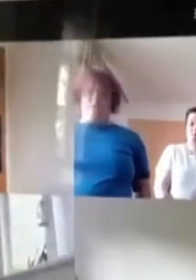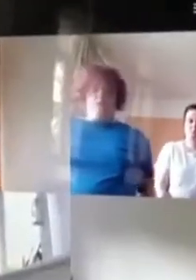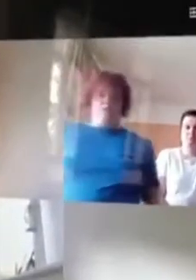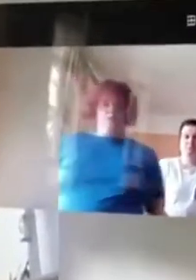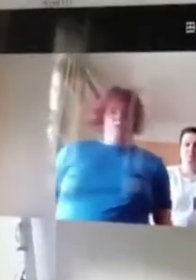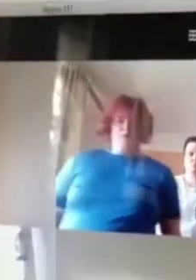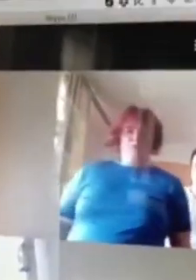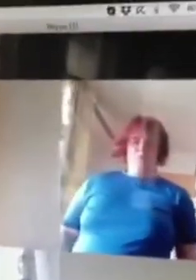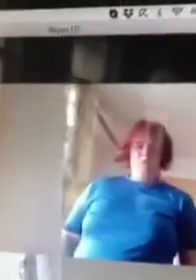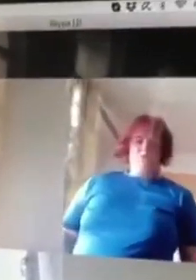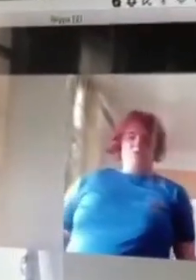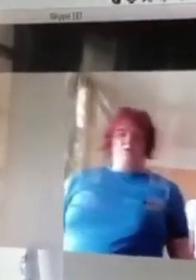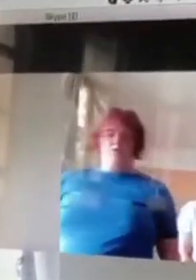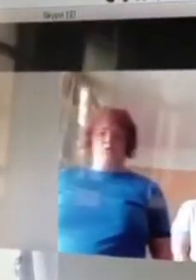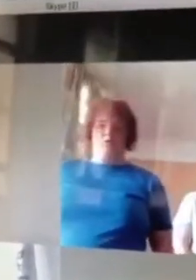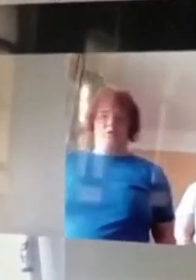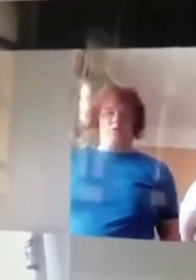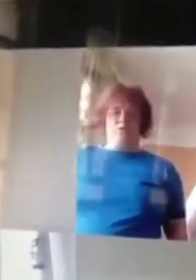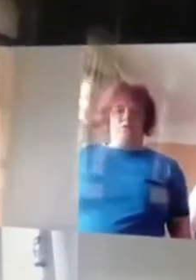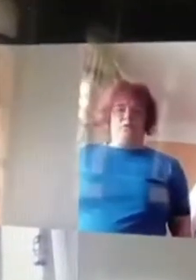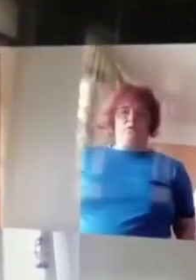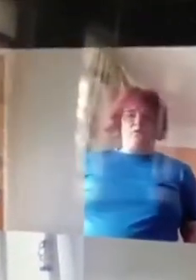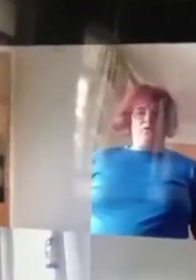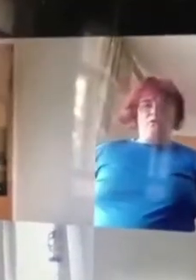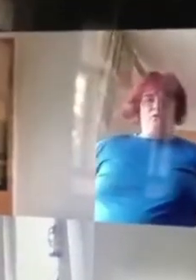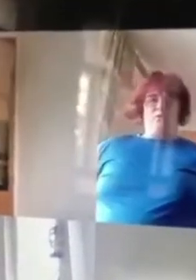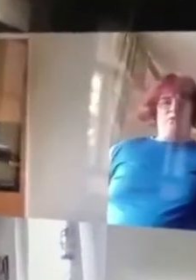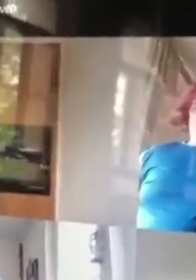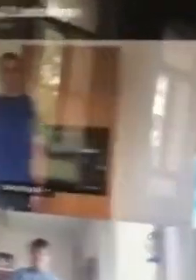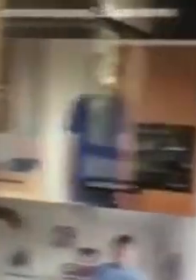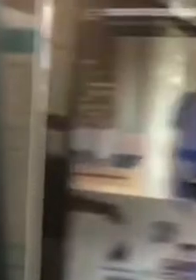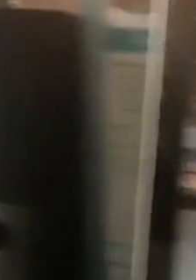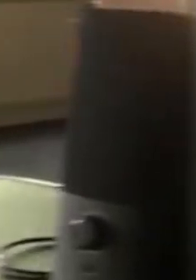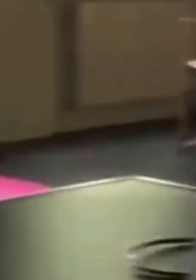Achtung. Kadir, steh auf. Kadir, aufstehen.